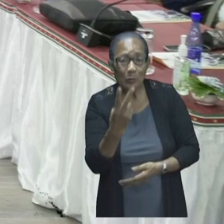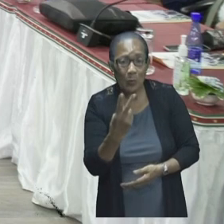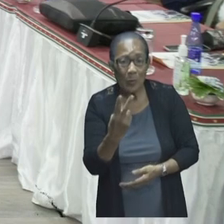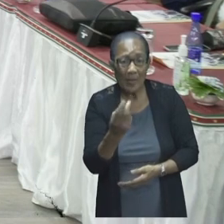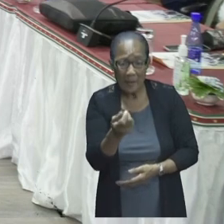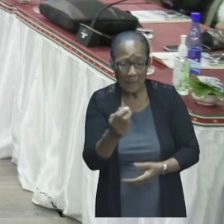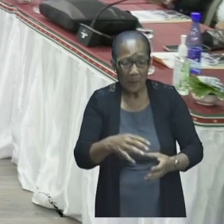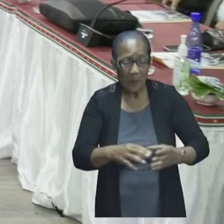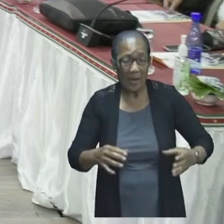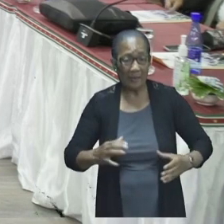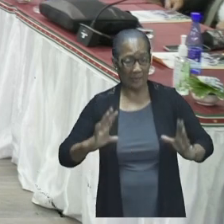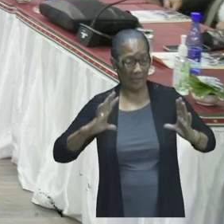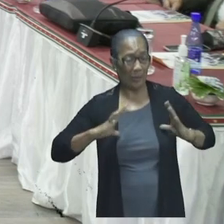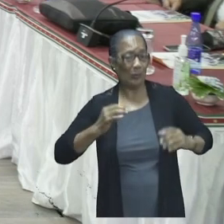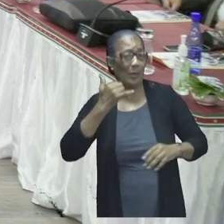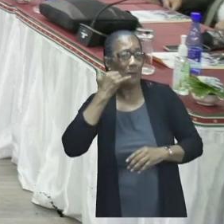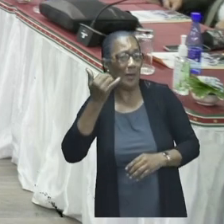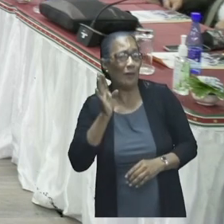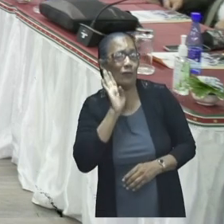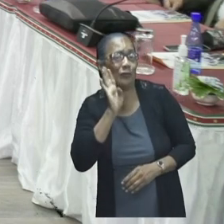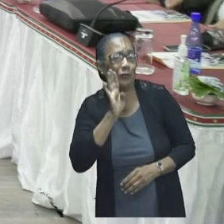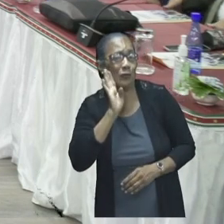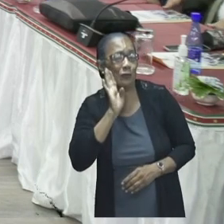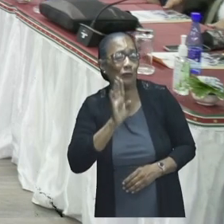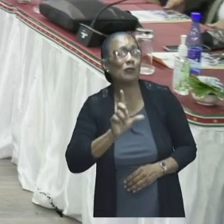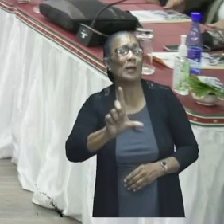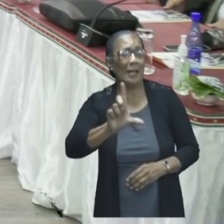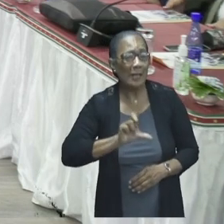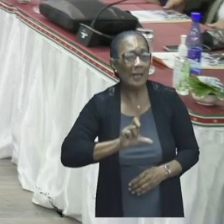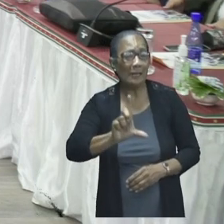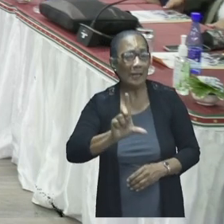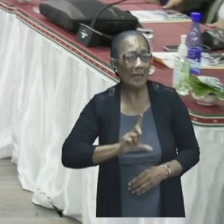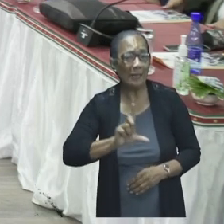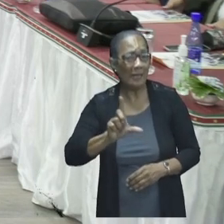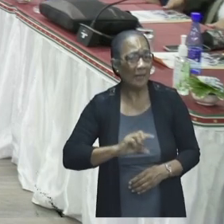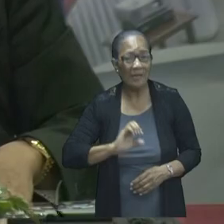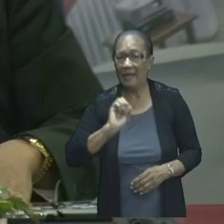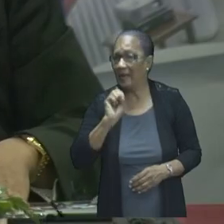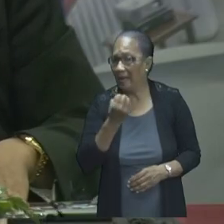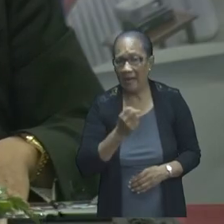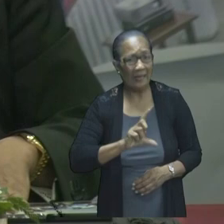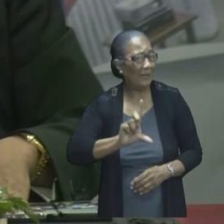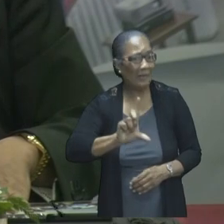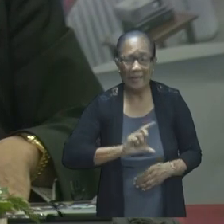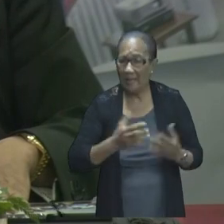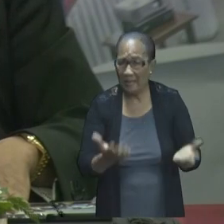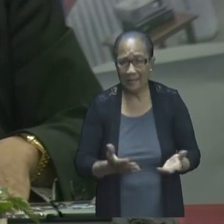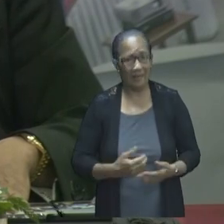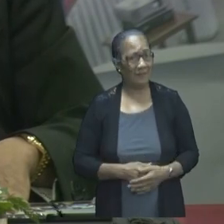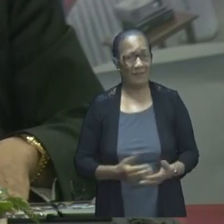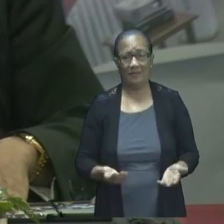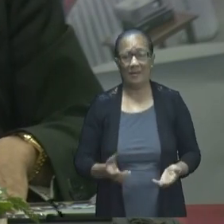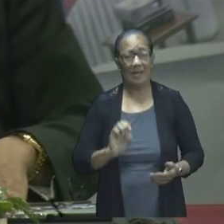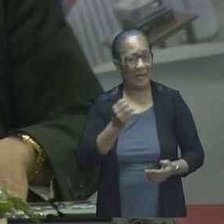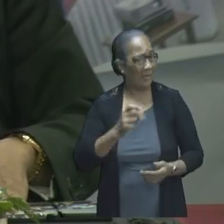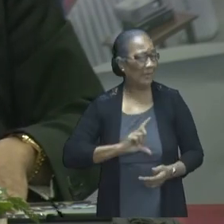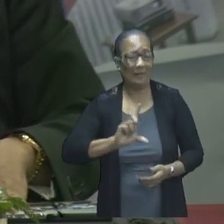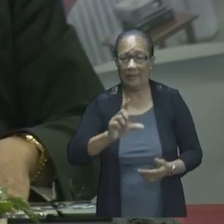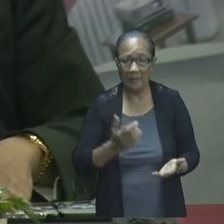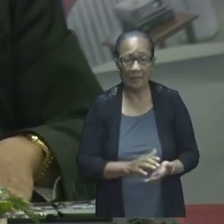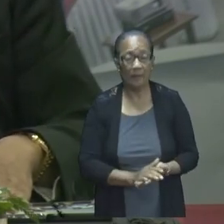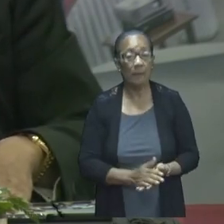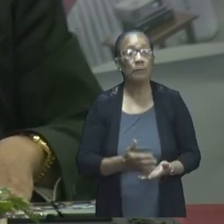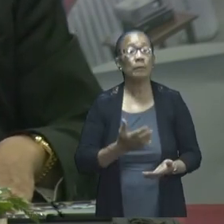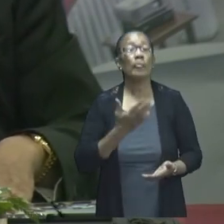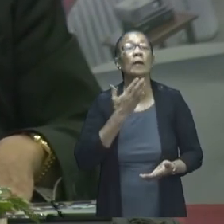laat stukje gliese doen om alleen i hoe staat de maan dan vragen wat die banken